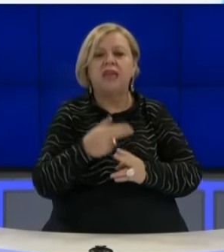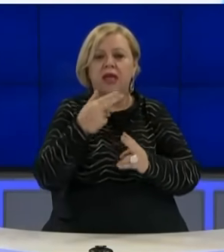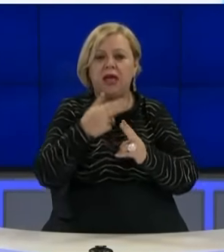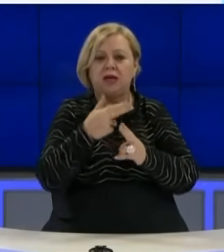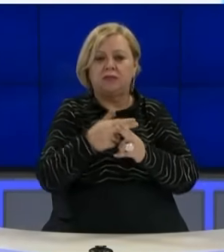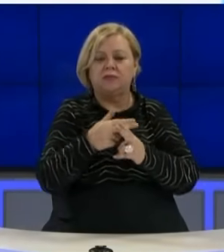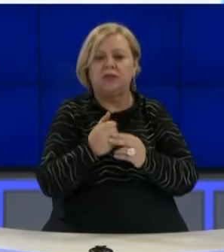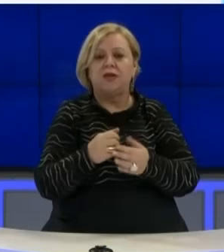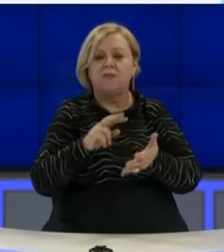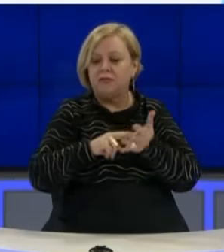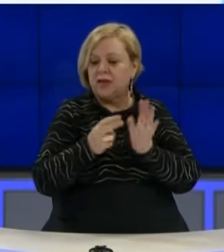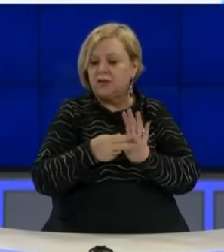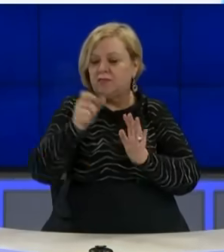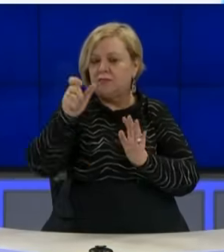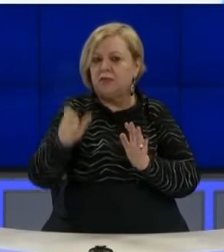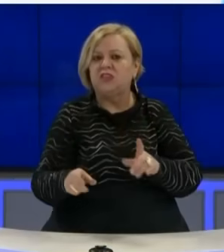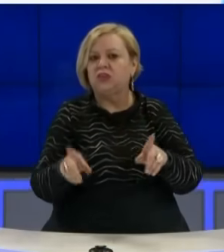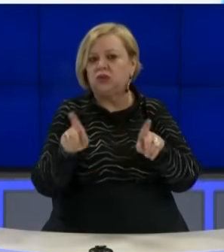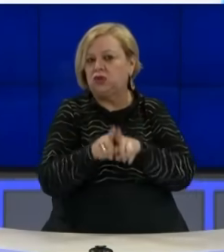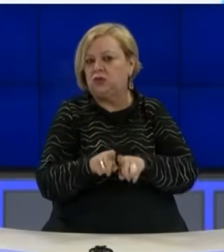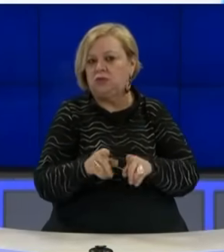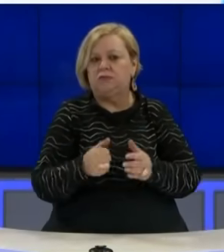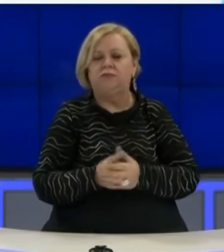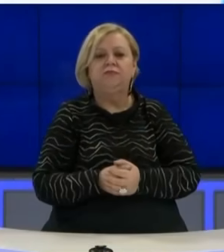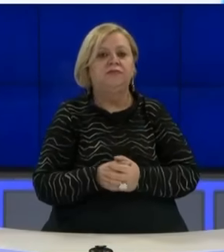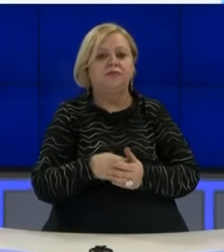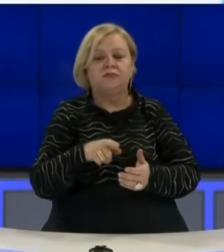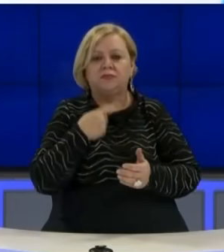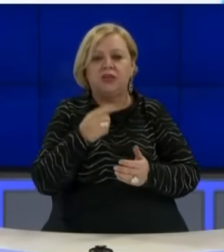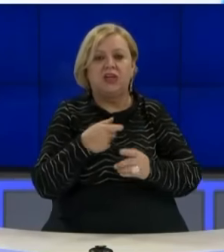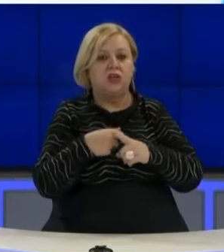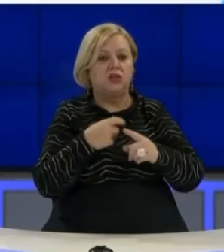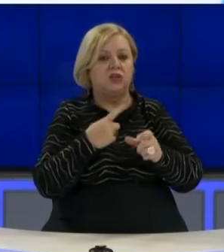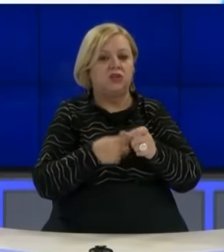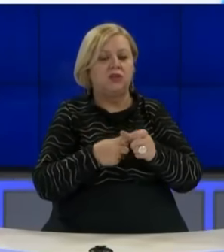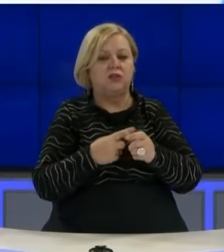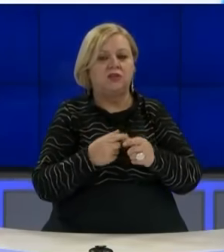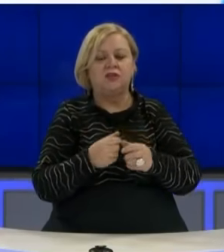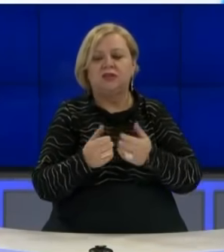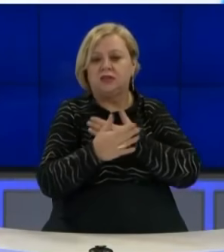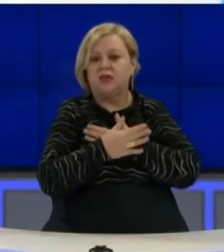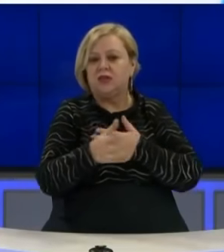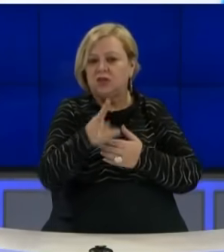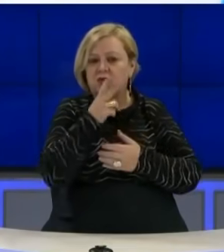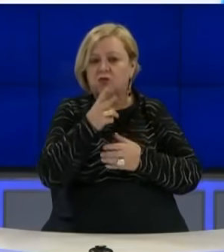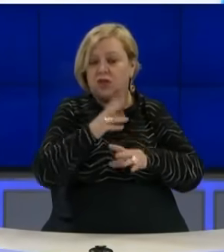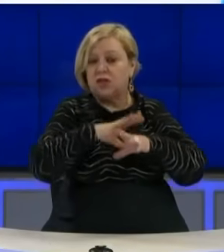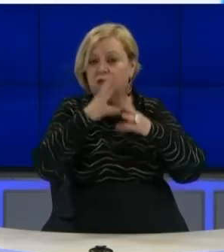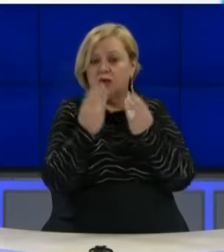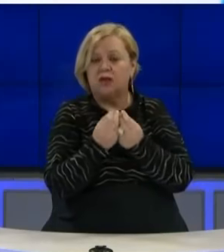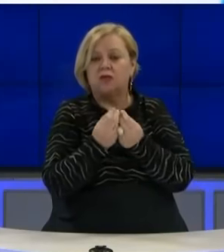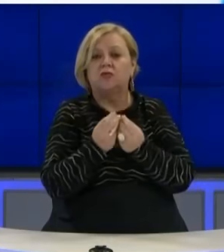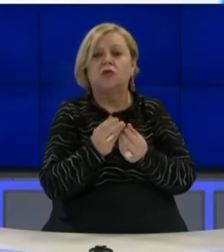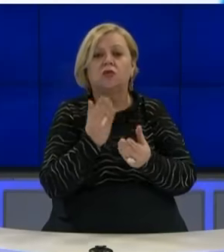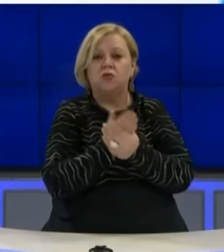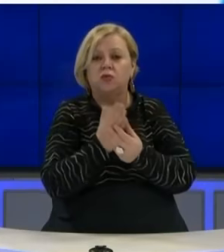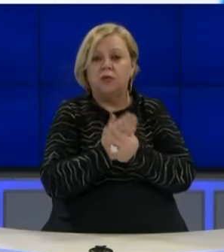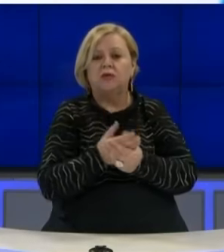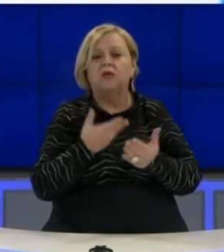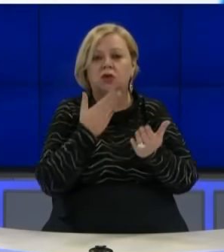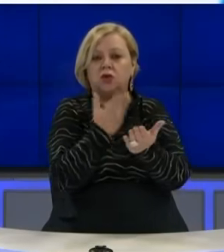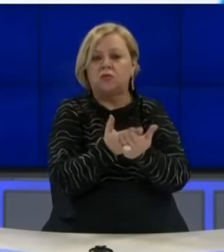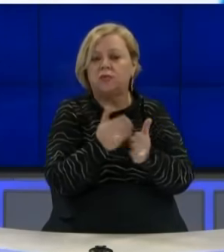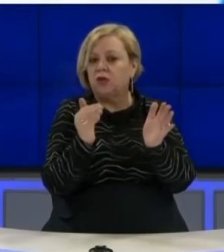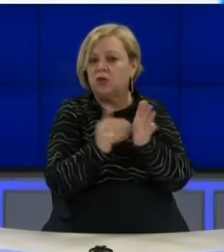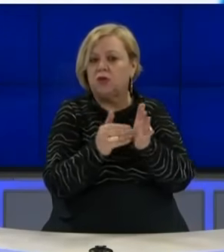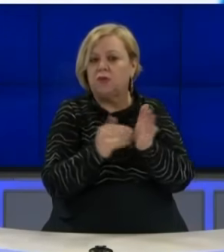të partive politike ashtu siç janë. Megjithatë, KQZ ka kërkuar të gjitha dokumentet dhe rekomandimet e nevojshme